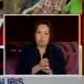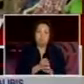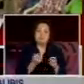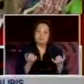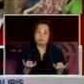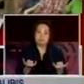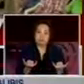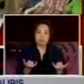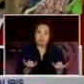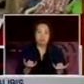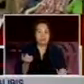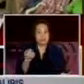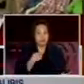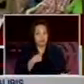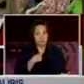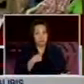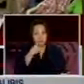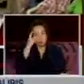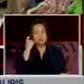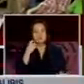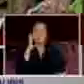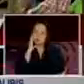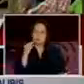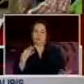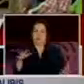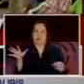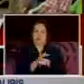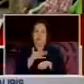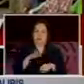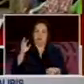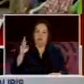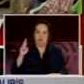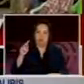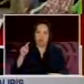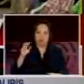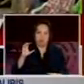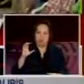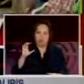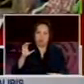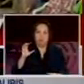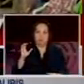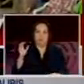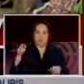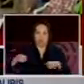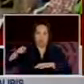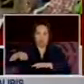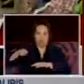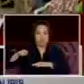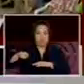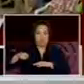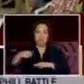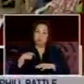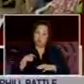Ngayon, ako, dahil naging RTC judge, ang ginagamit ko lang ang